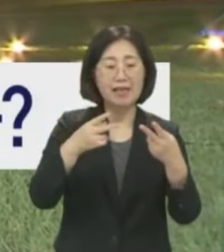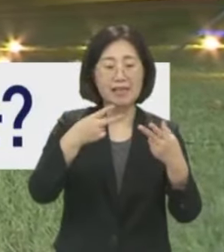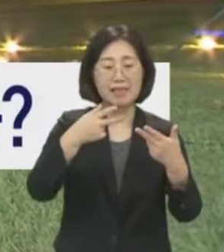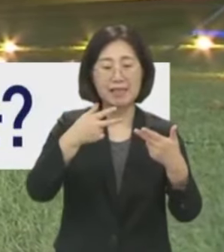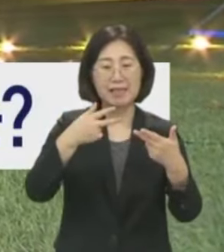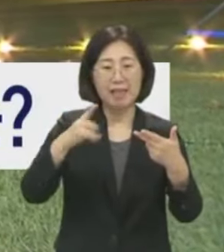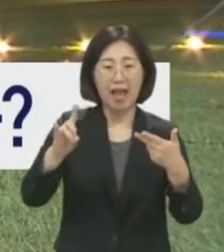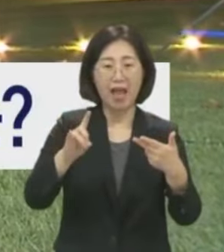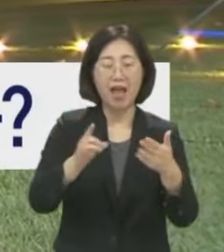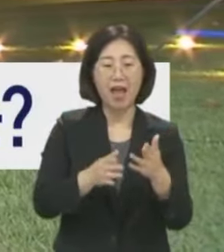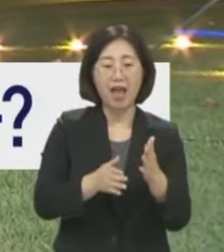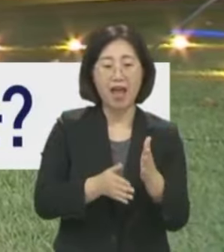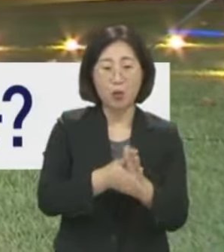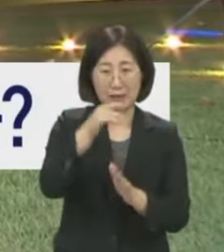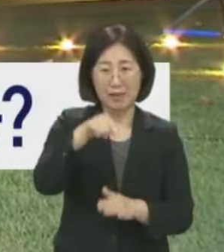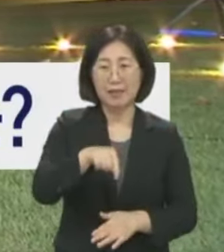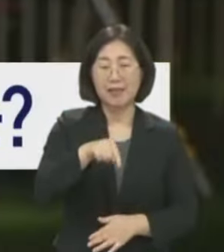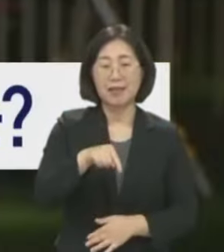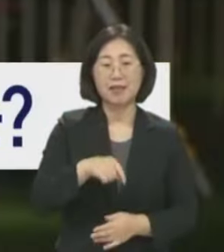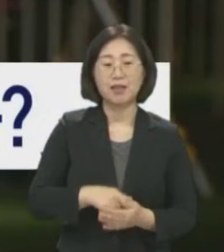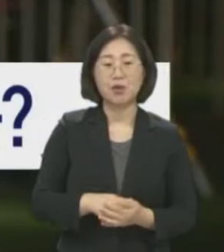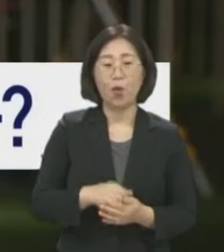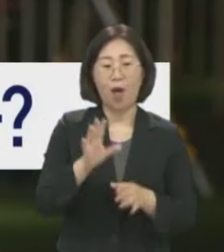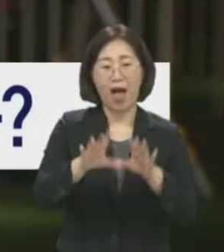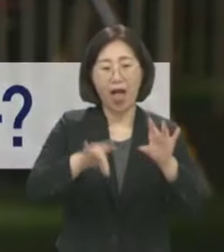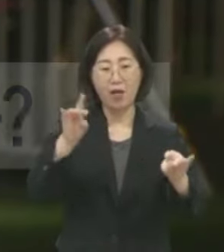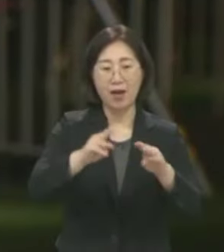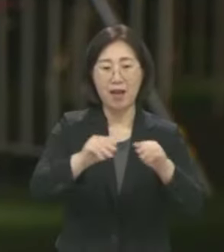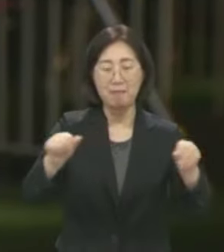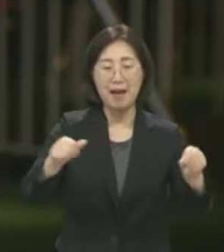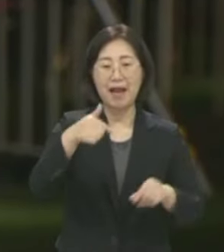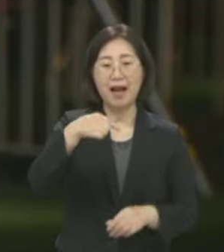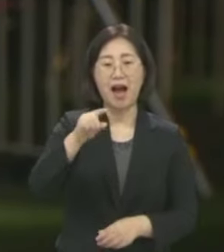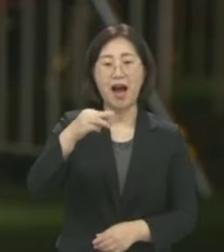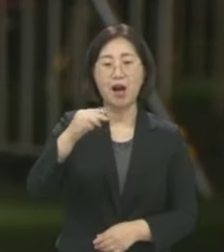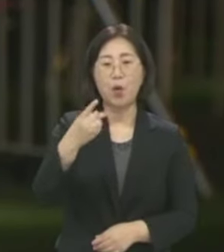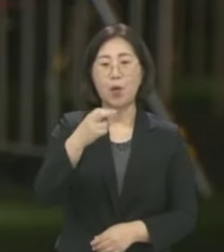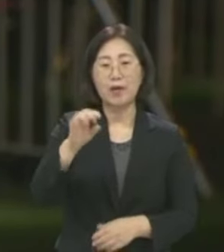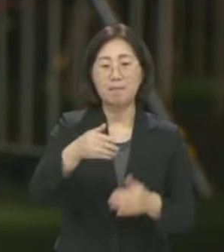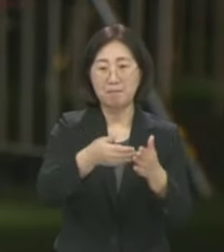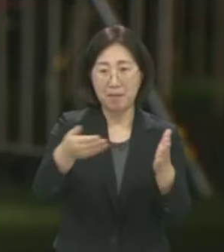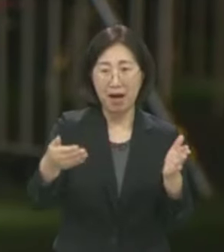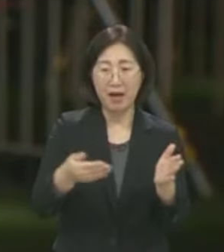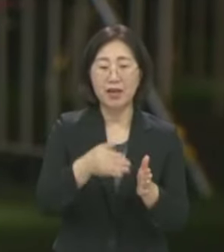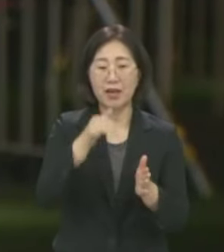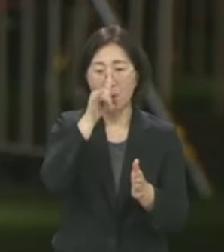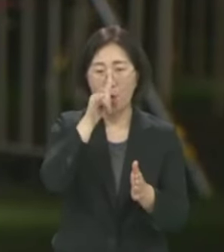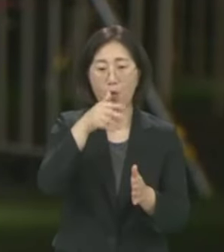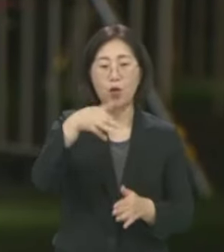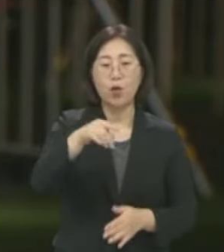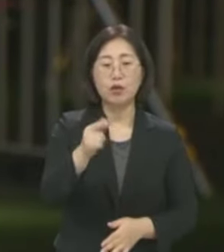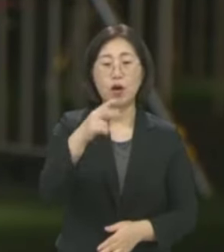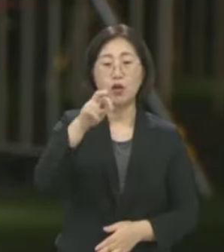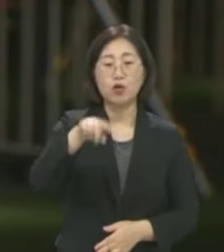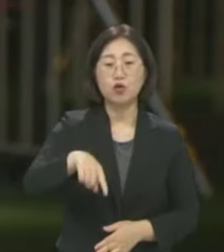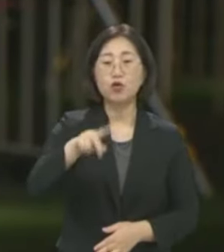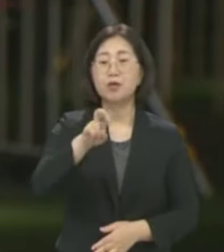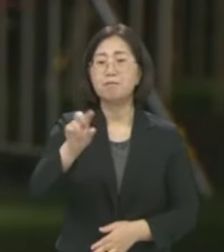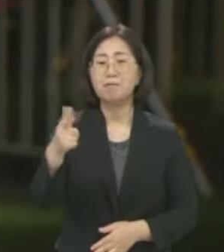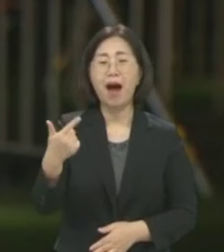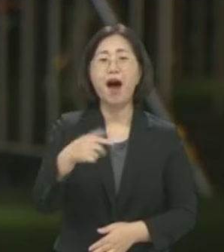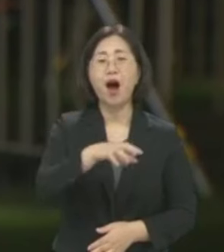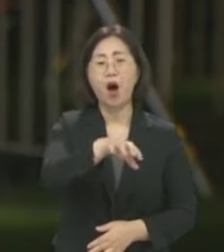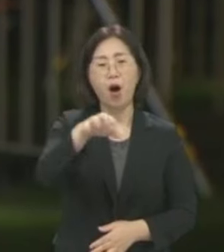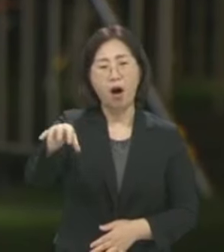그리고 세계 5대 갯벌 중에 하나인 가로림만 가지고 있지 않습니까? 세계적인 철새도래지 천수만을 가지고 있습니다. 이런 국제적인